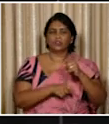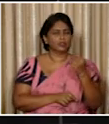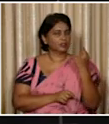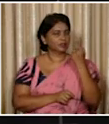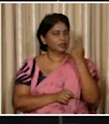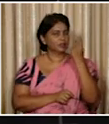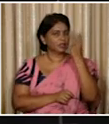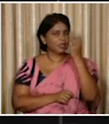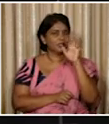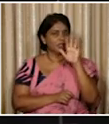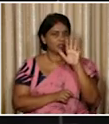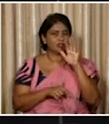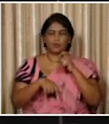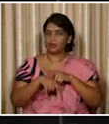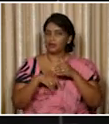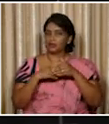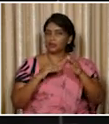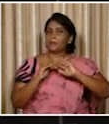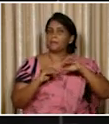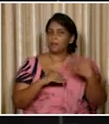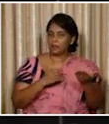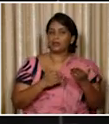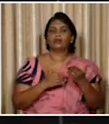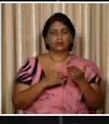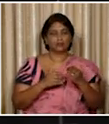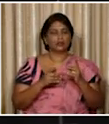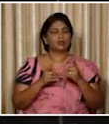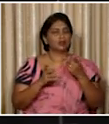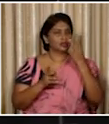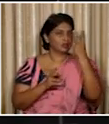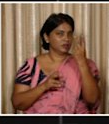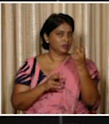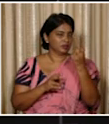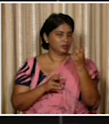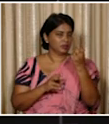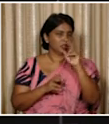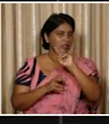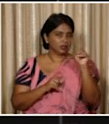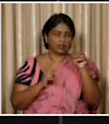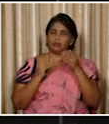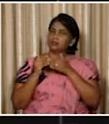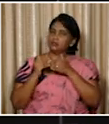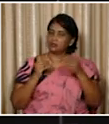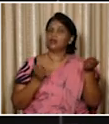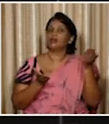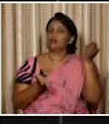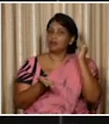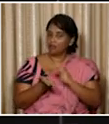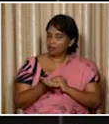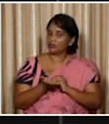போர் முடிவுக்கு கொண்டு வரப்பட்ட பின்னர் 2010 அப்பகுதியில் மீள குடியேறிய மக்கள்